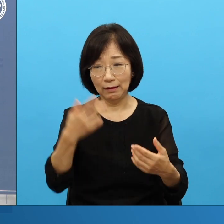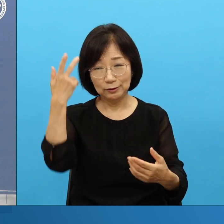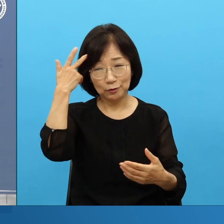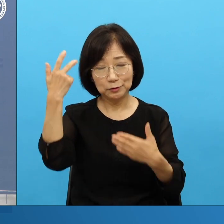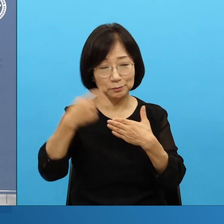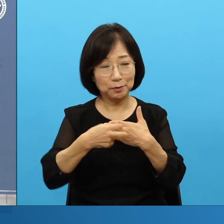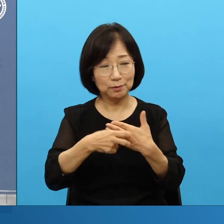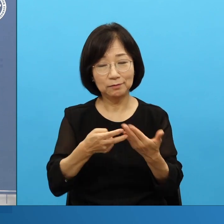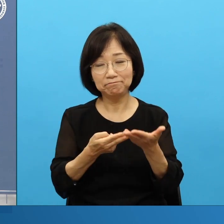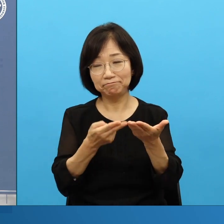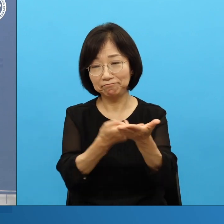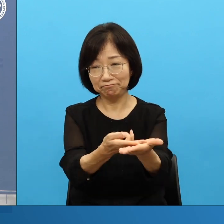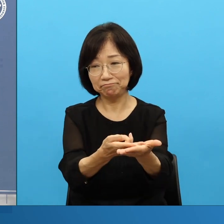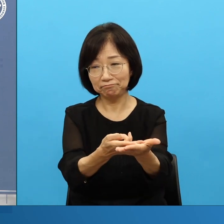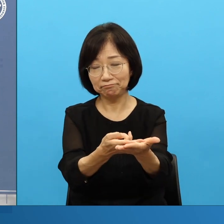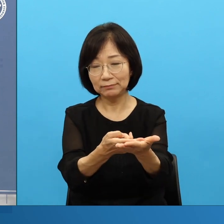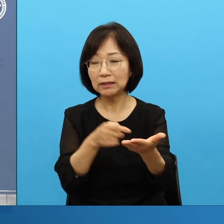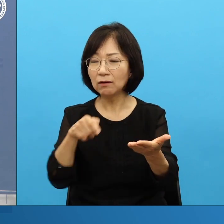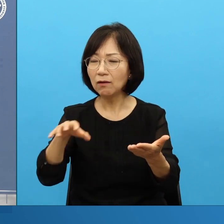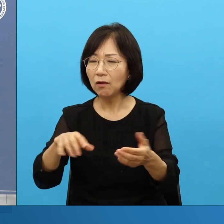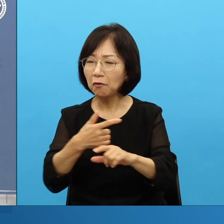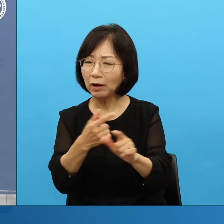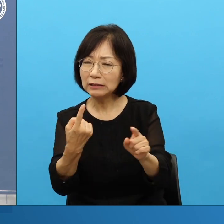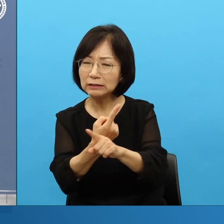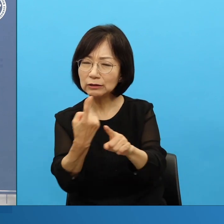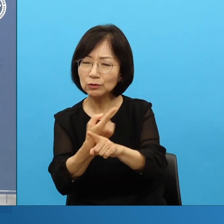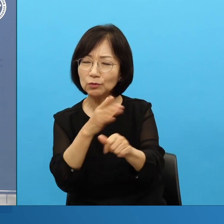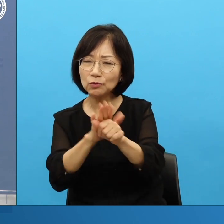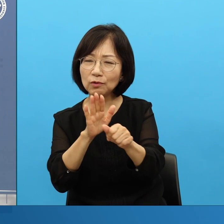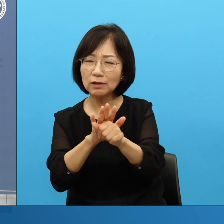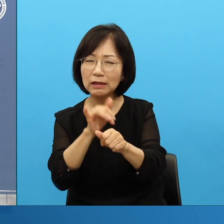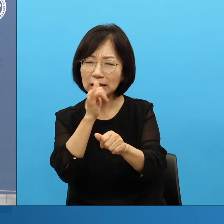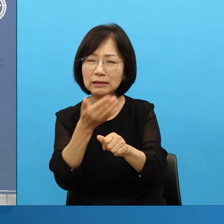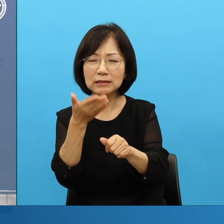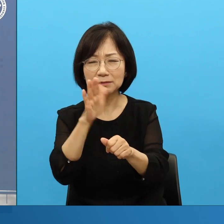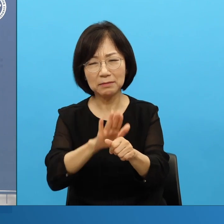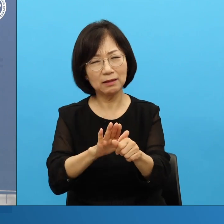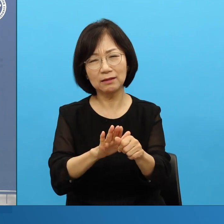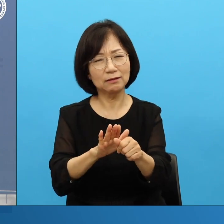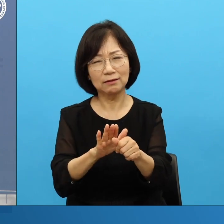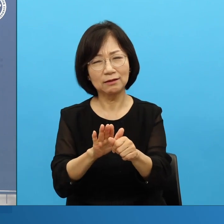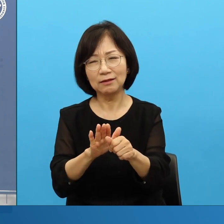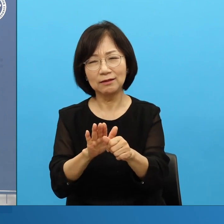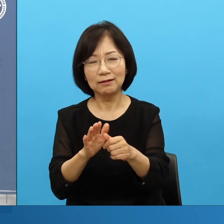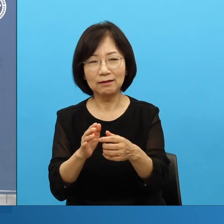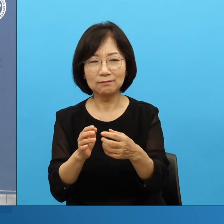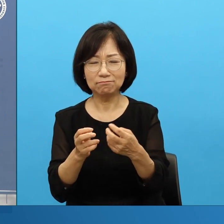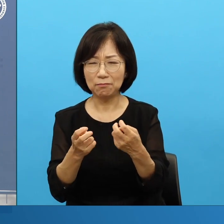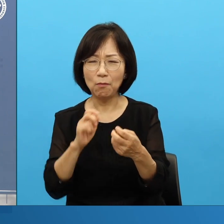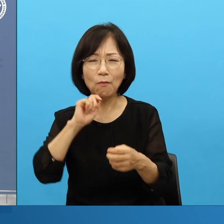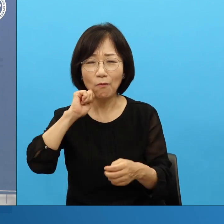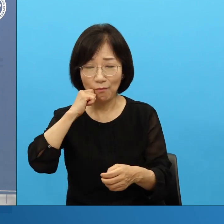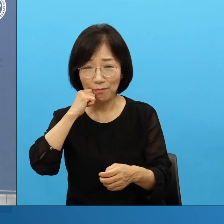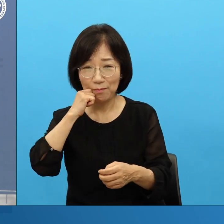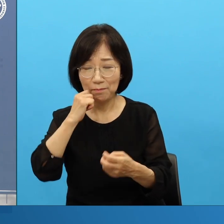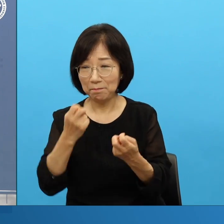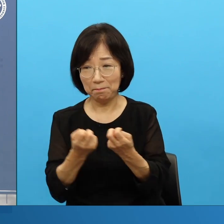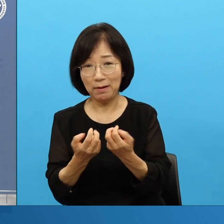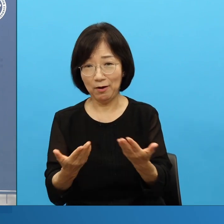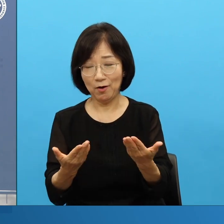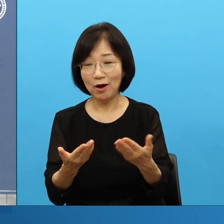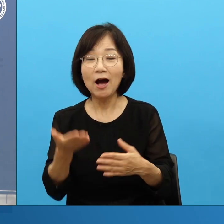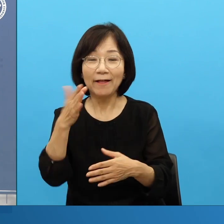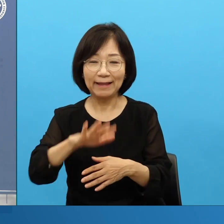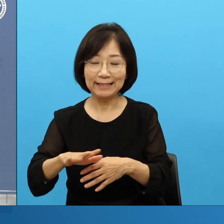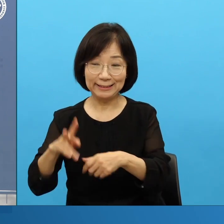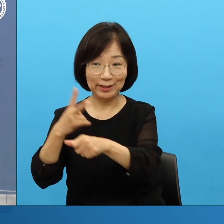mental institutes, I'm sure the doctors will do their best, but what can you do about these things? 선생 하나가요 포기를 안 하고 이 사람 계속 말씀으로